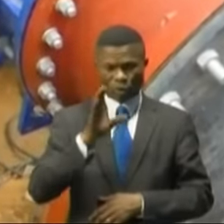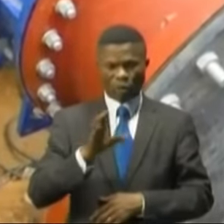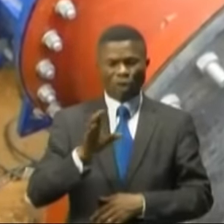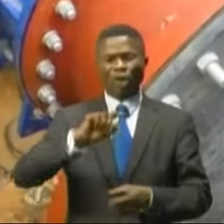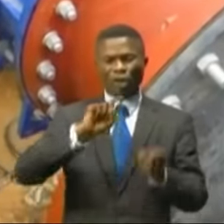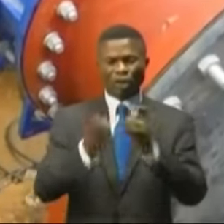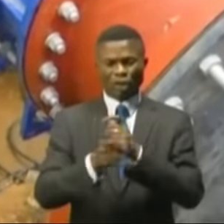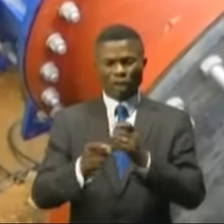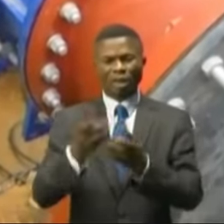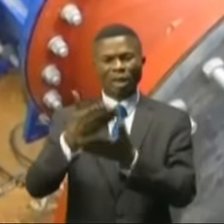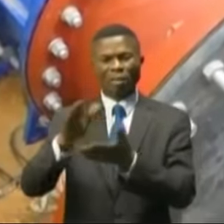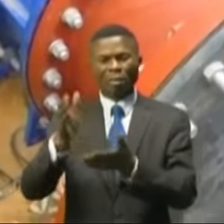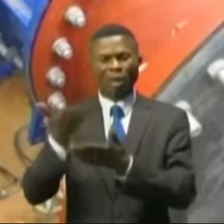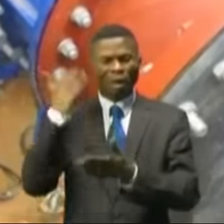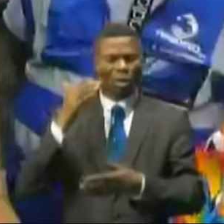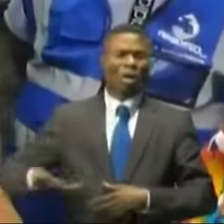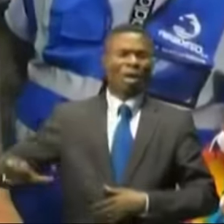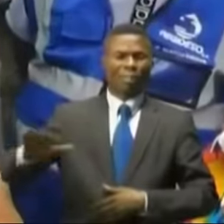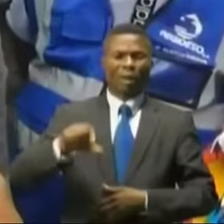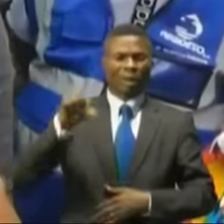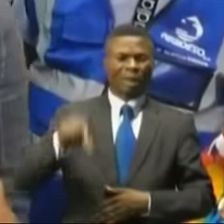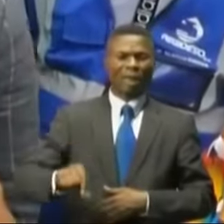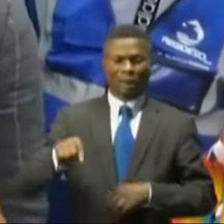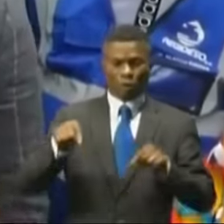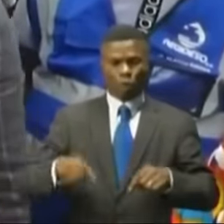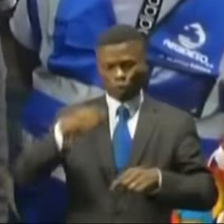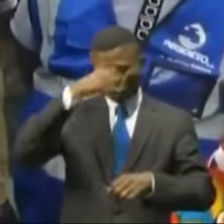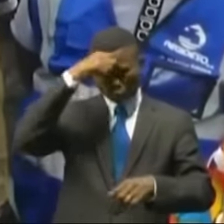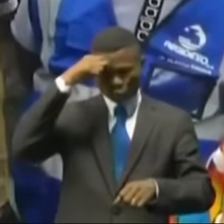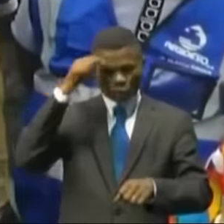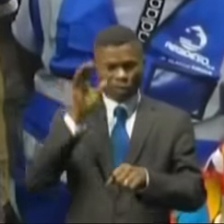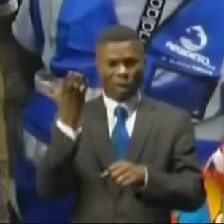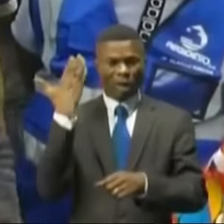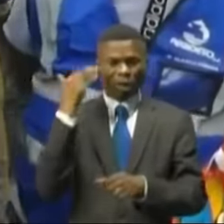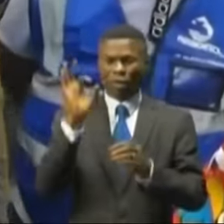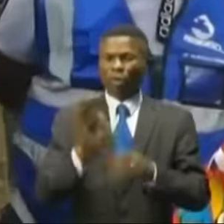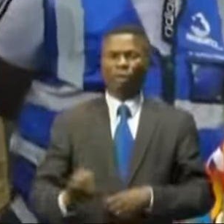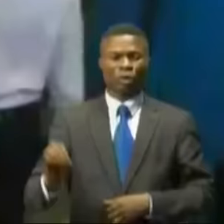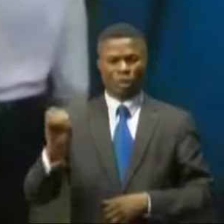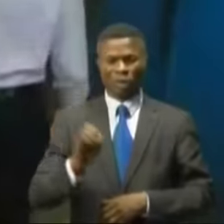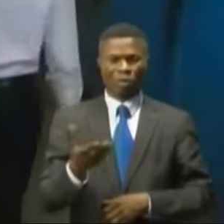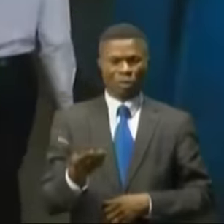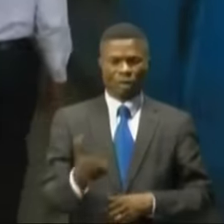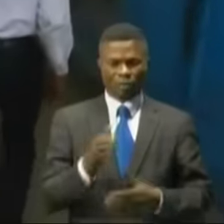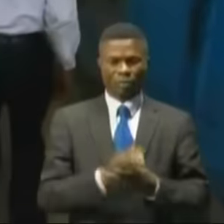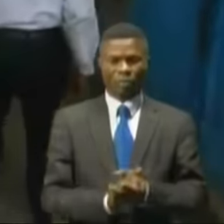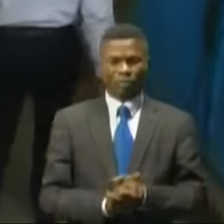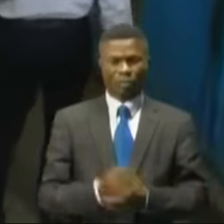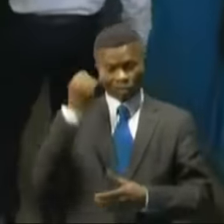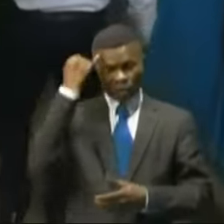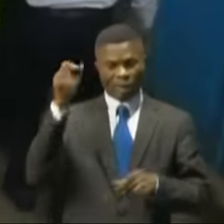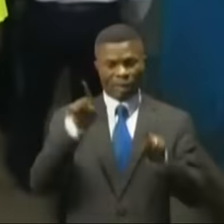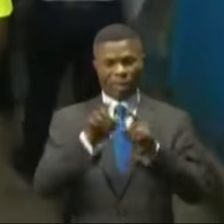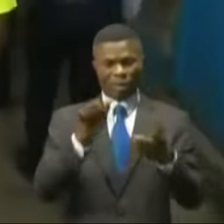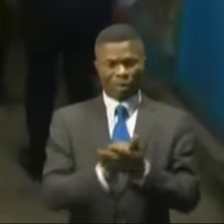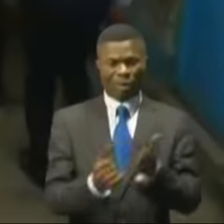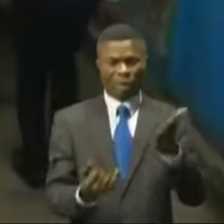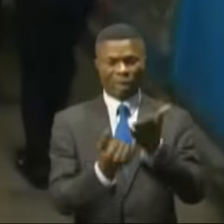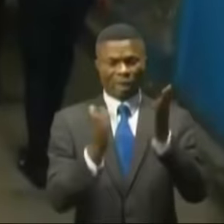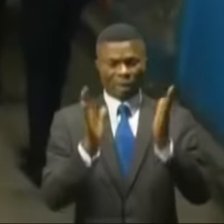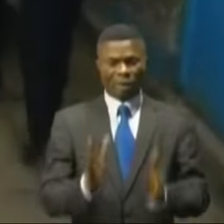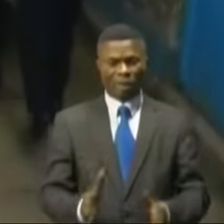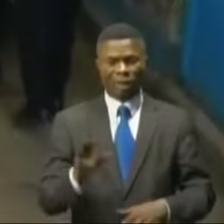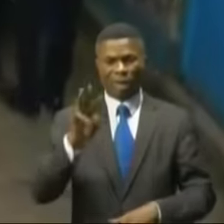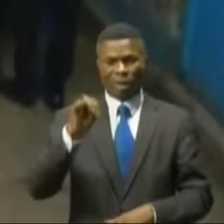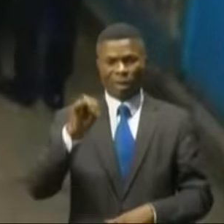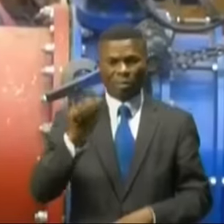d'améliorer la desserte dans tous ces quartiers-là qui aujourd'hui ont des problèmes de manque d'eau. Par la même occasion, ingénieur Raymond Matundum